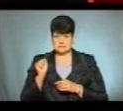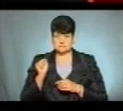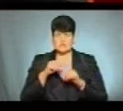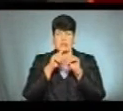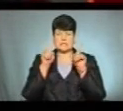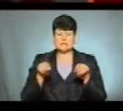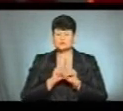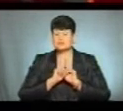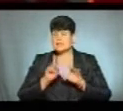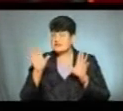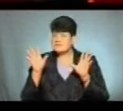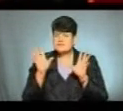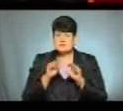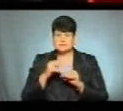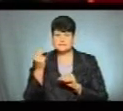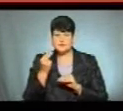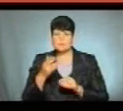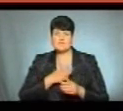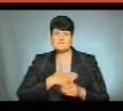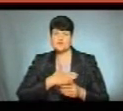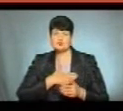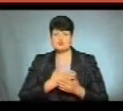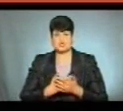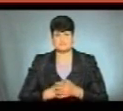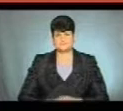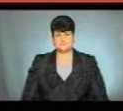тому що написані вони від душі.